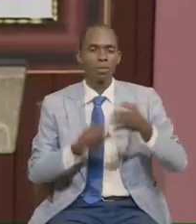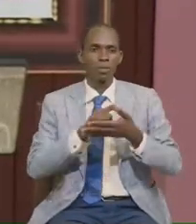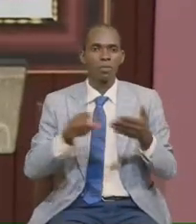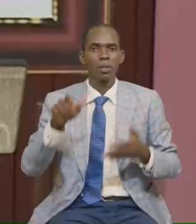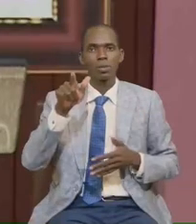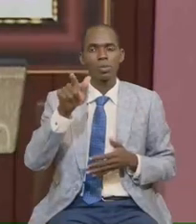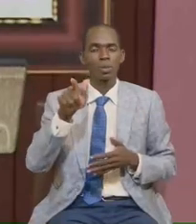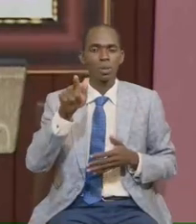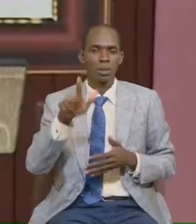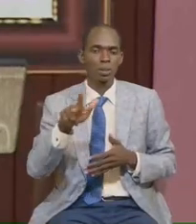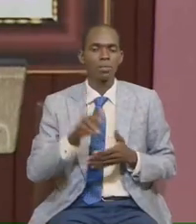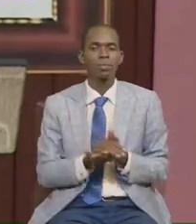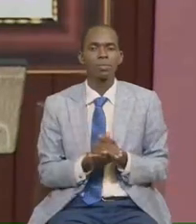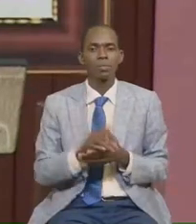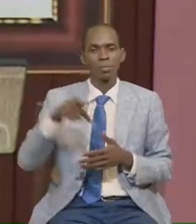Proverbe 14,